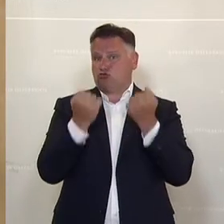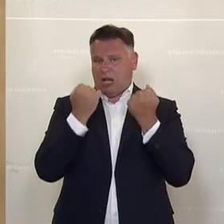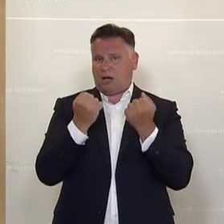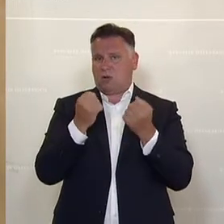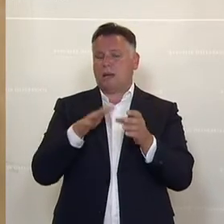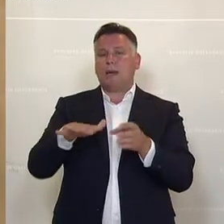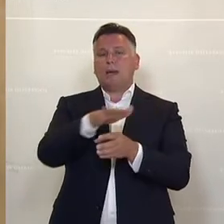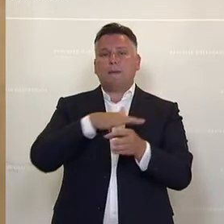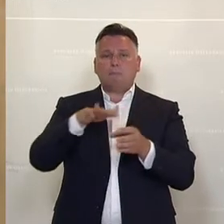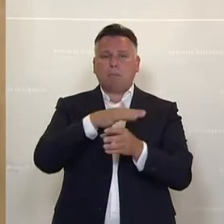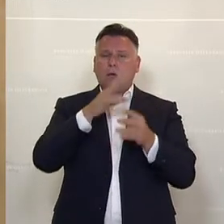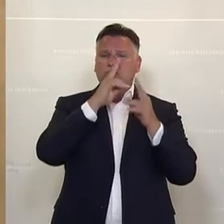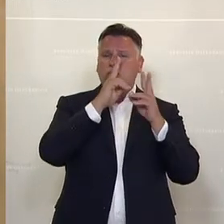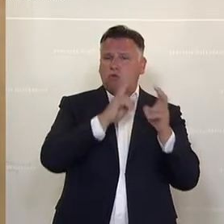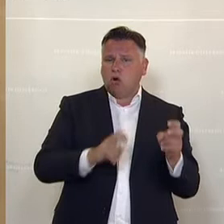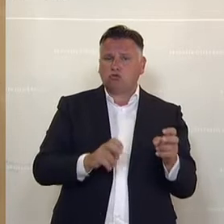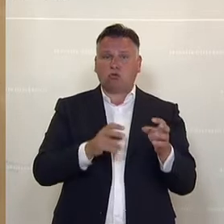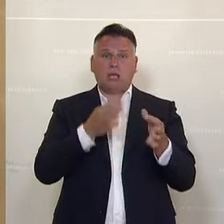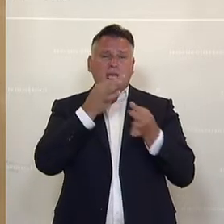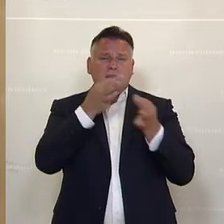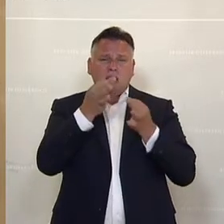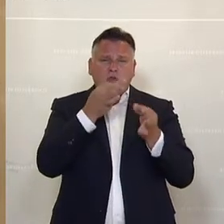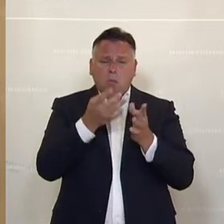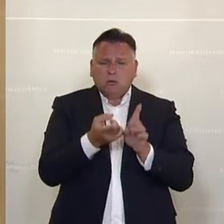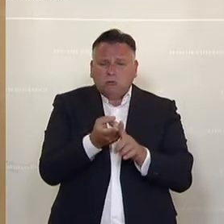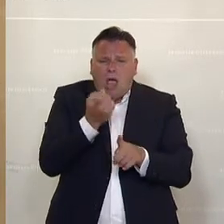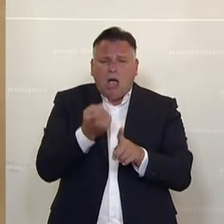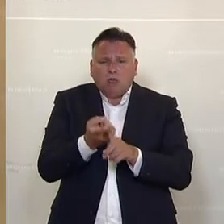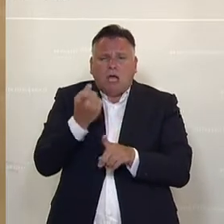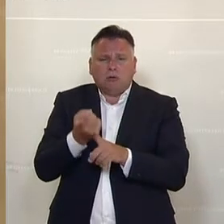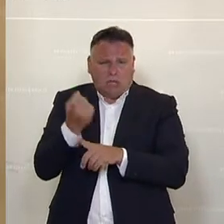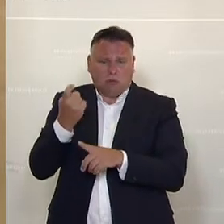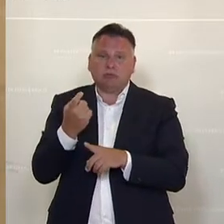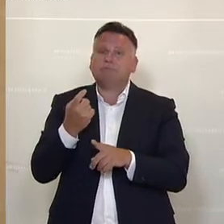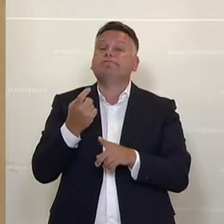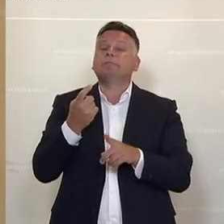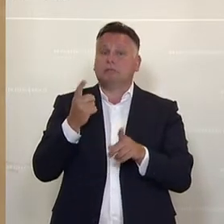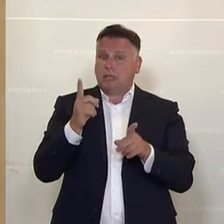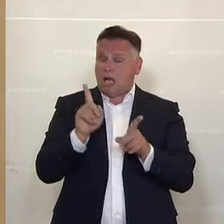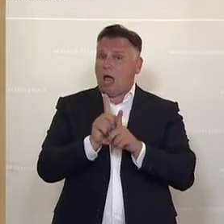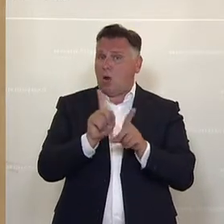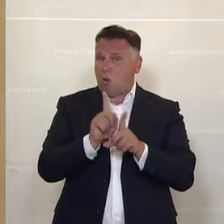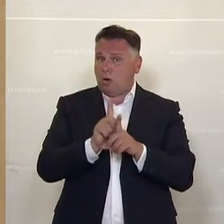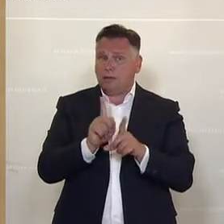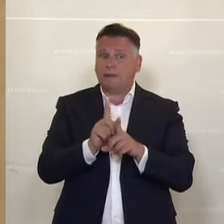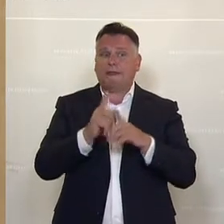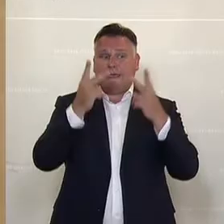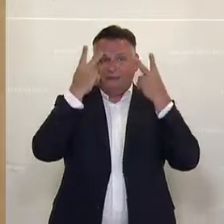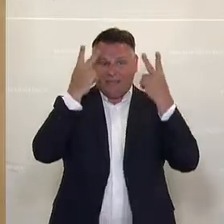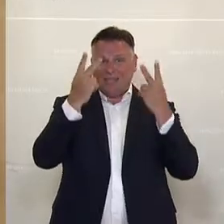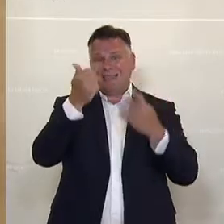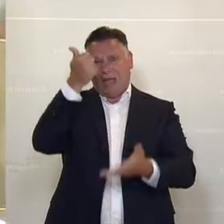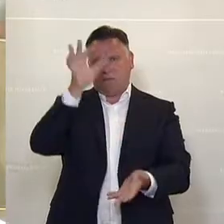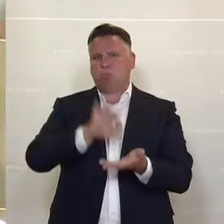Bereiche Analyse und Informationsgewinnung betrifft. Und jetzt kommen wir zum für uns entscheidenden Punkt